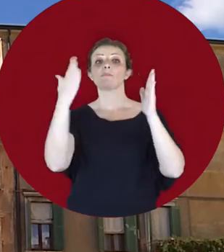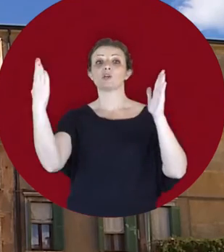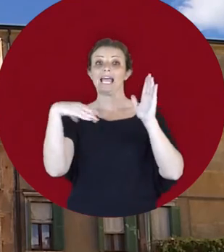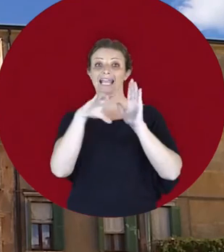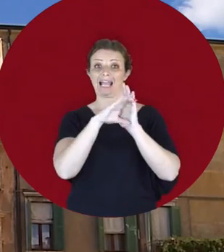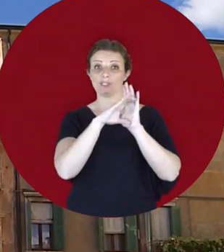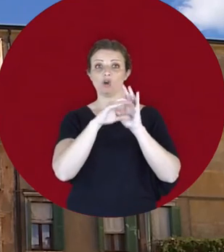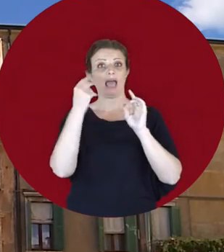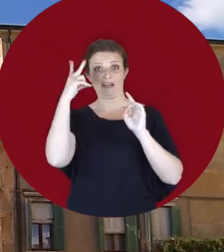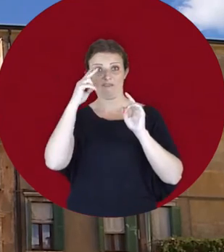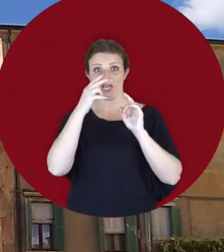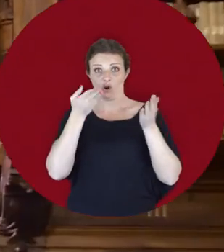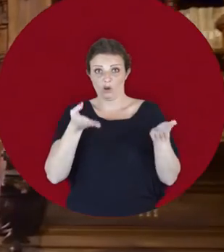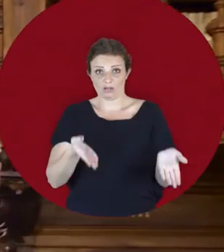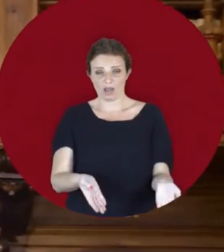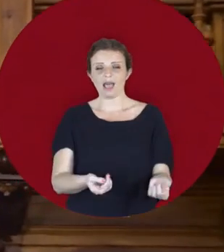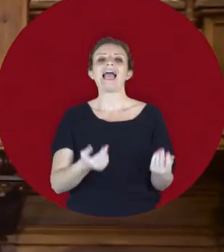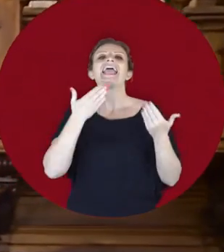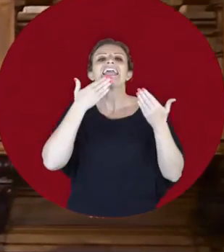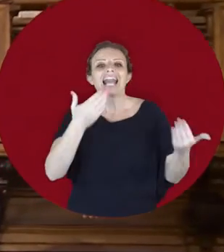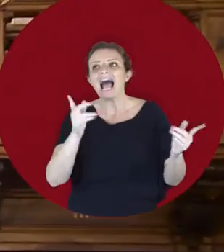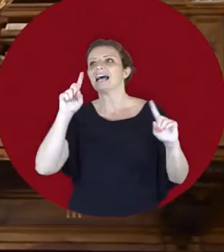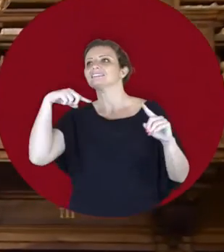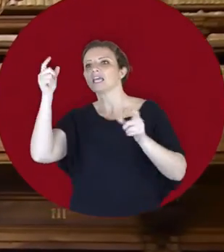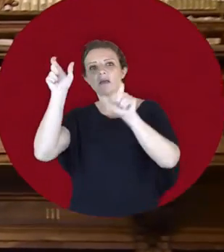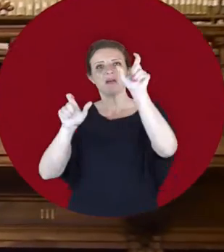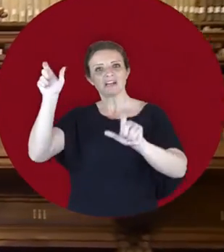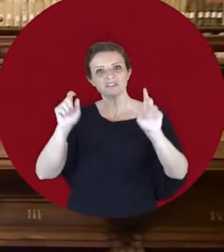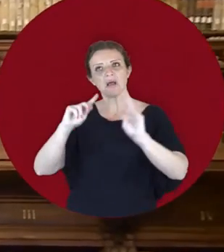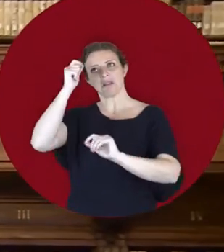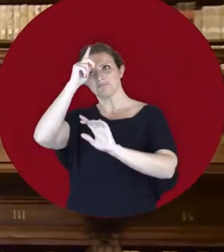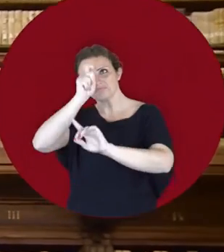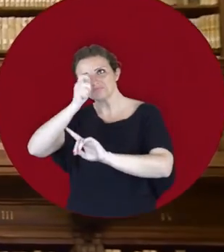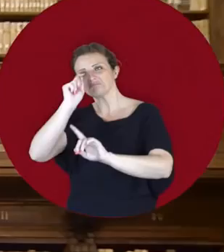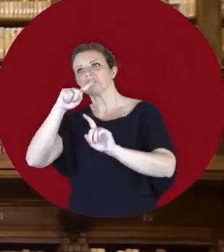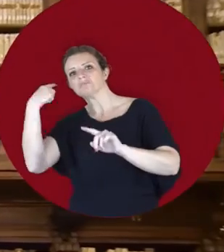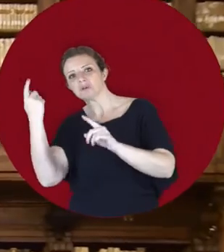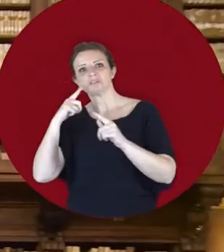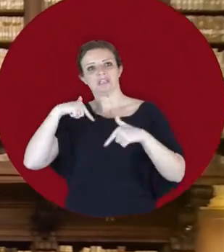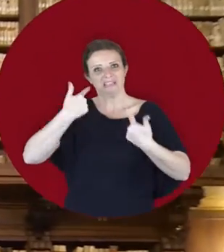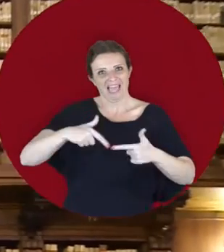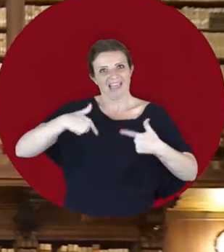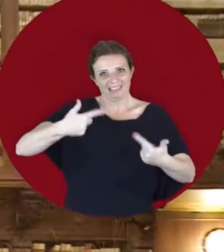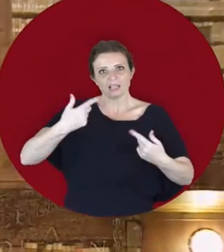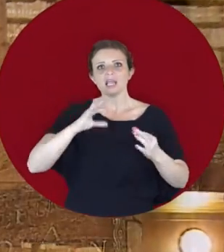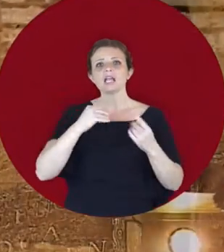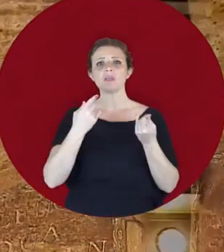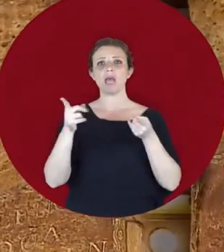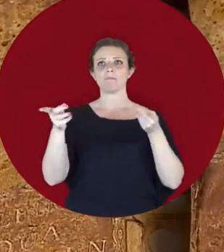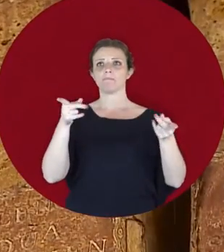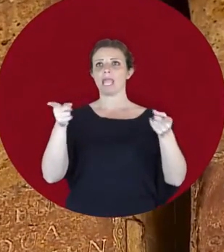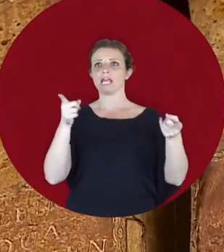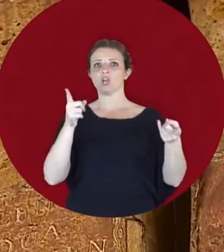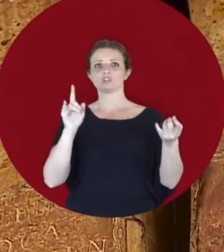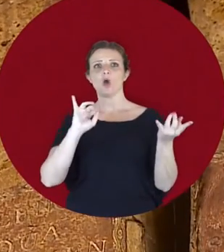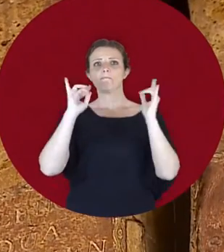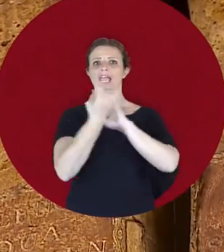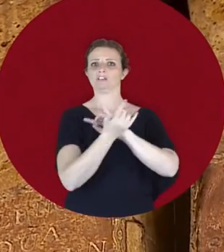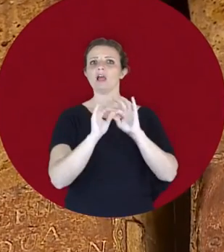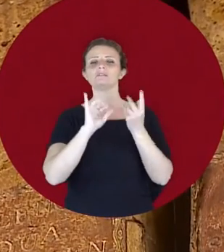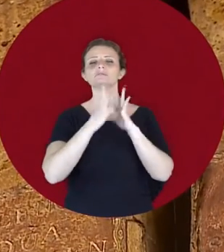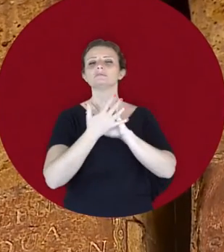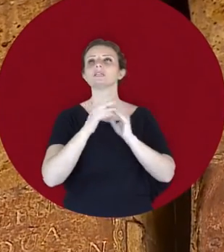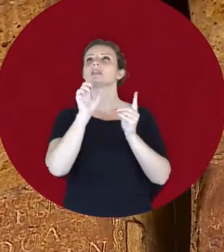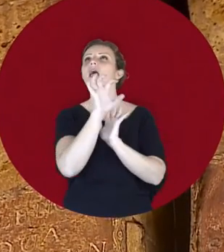La Biblioteca Capitolare Veronese, grazie all'apporto di tanti uomini di cultura, nel pieno Medioevo è diventata tra le più ricche di tutta